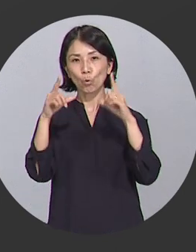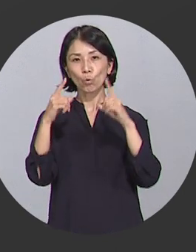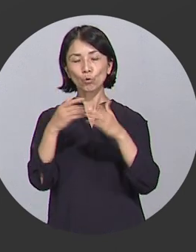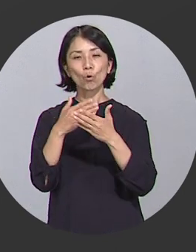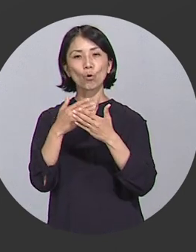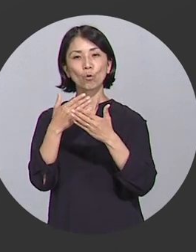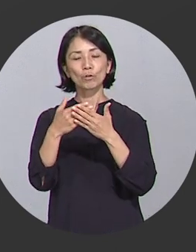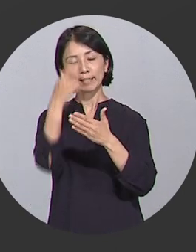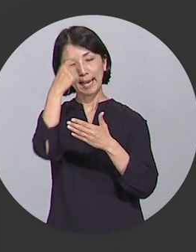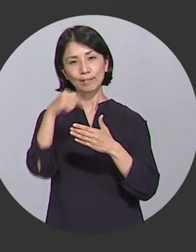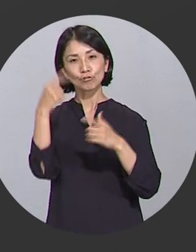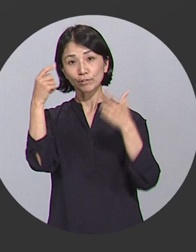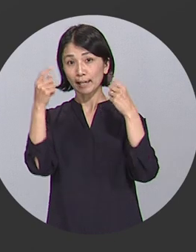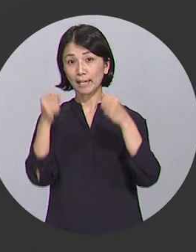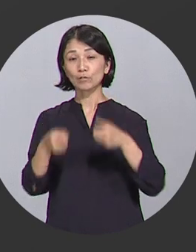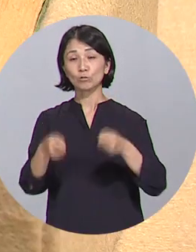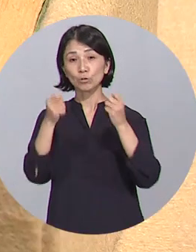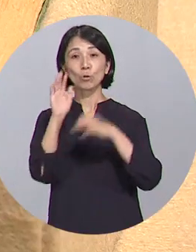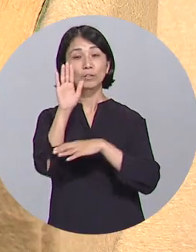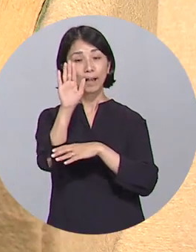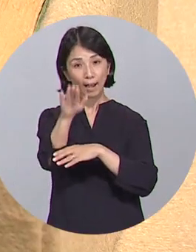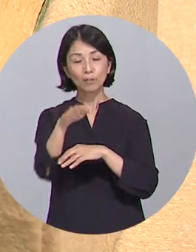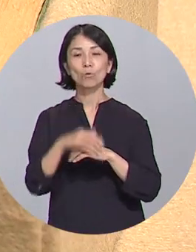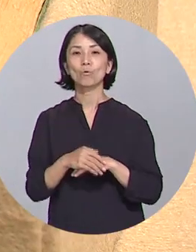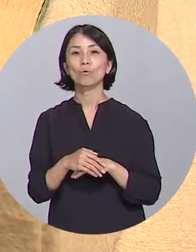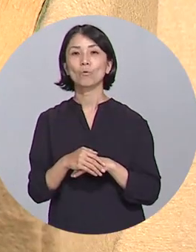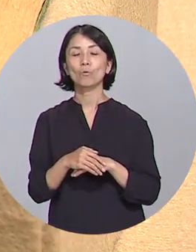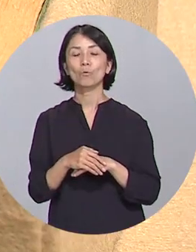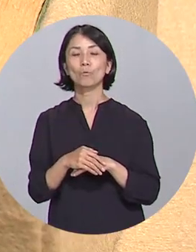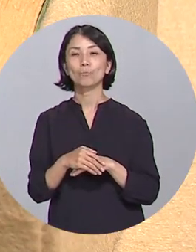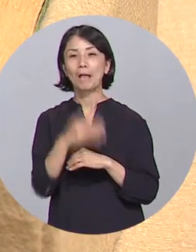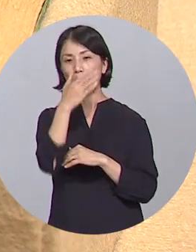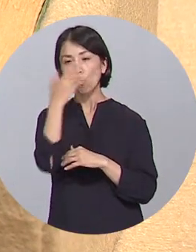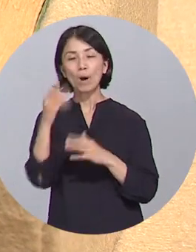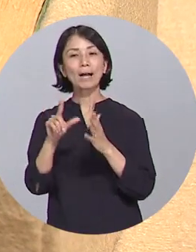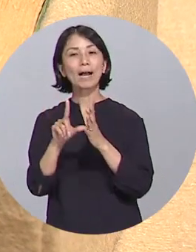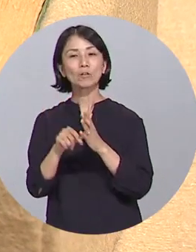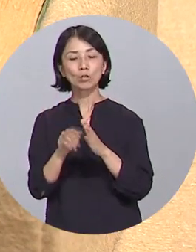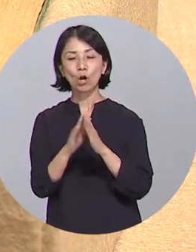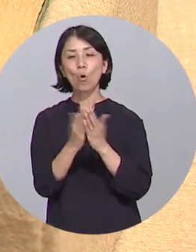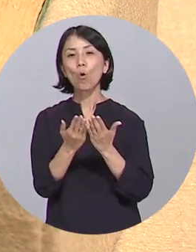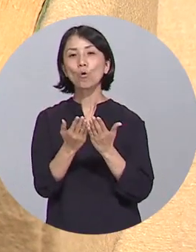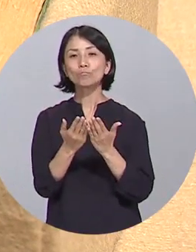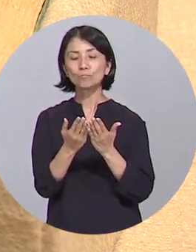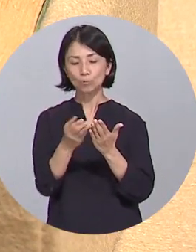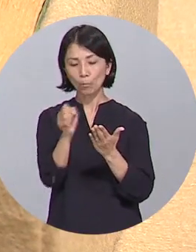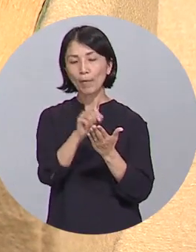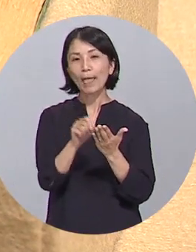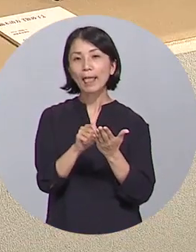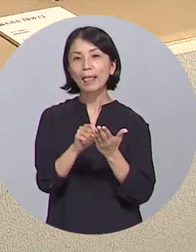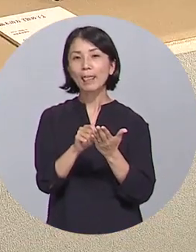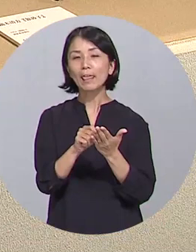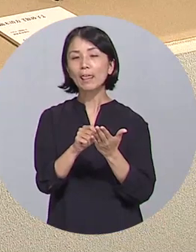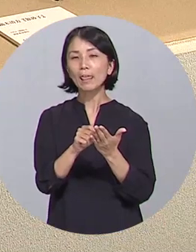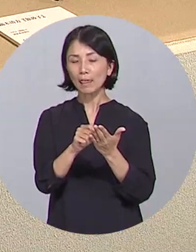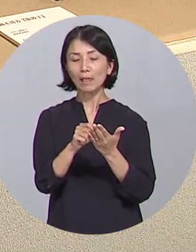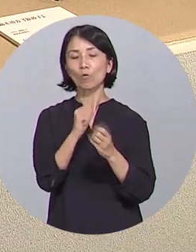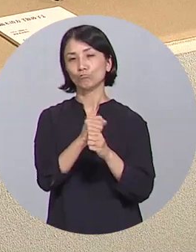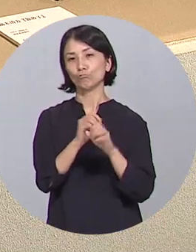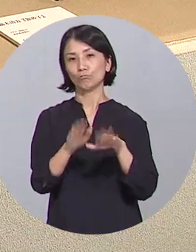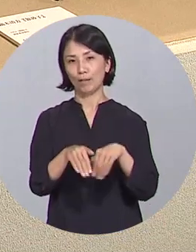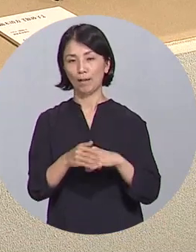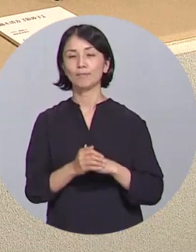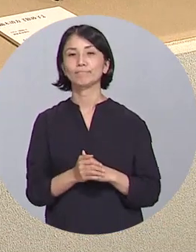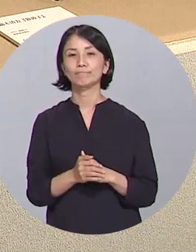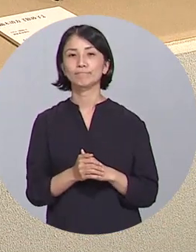卒業して、その後若い頃に作家の泉鏡花の本の装丁を手掛けたことをきっかけに、雑誌の挿